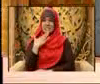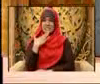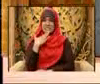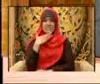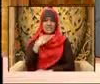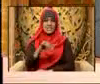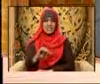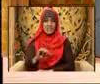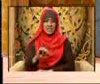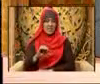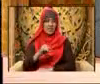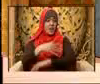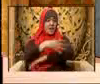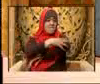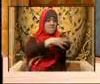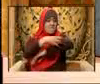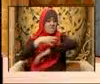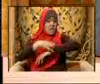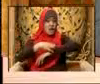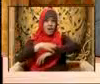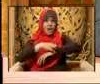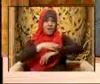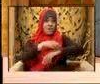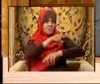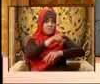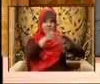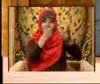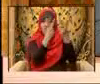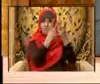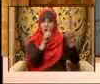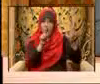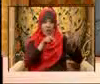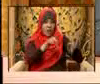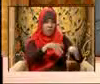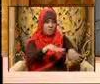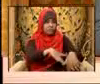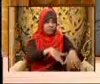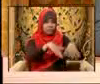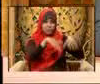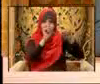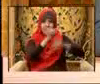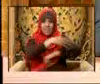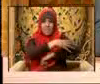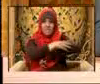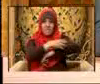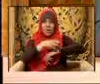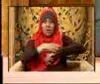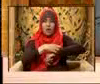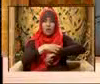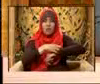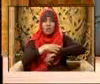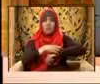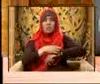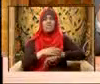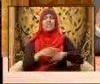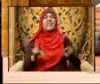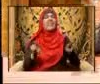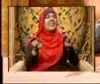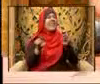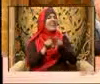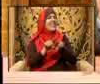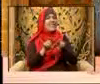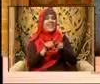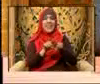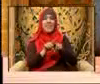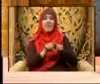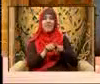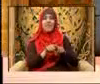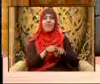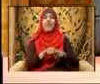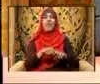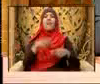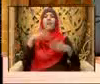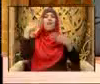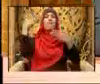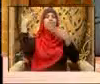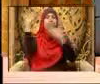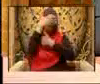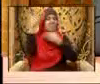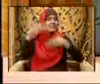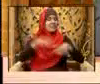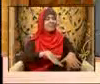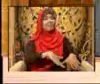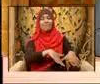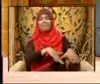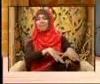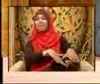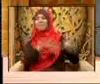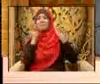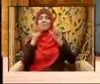غادر بلدة لطلب منه الكفر أن يلحق به وأن يغادر معه تلك القرية أو تلك البلدة.